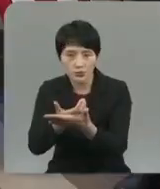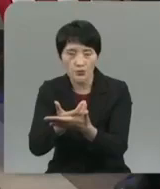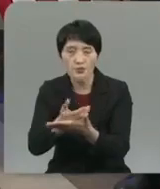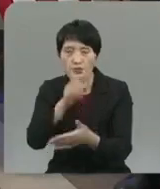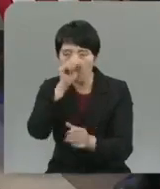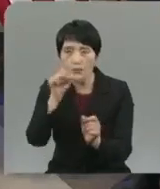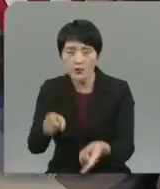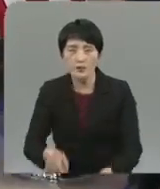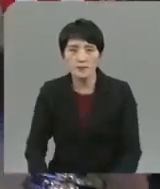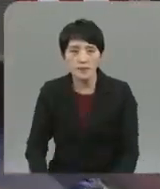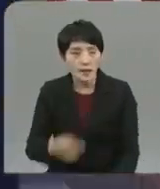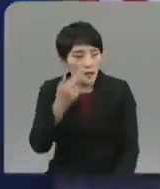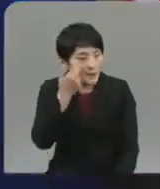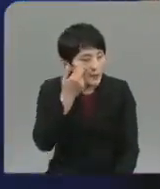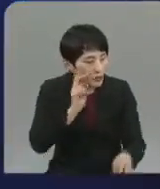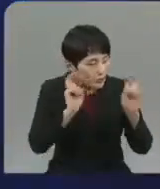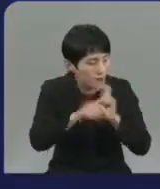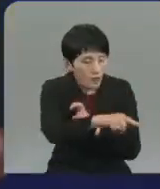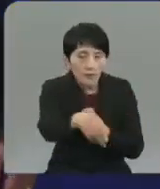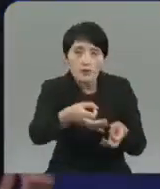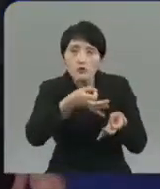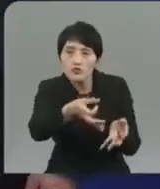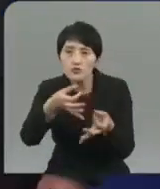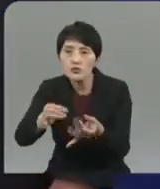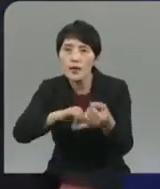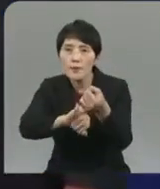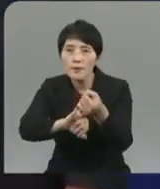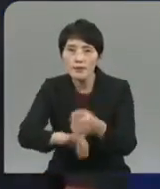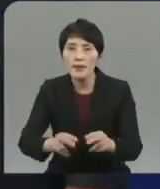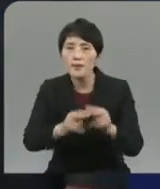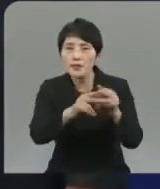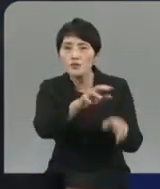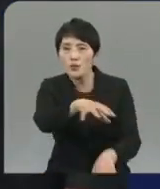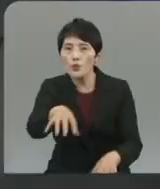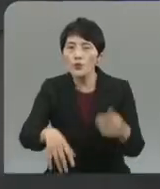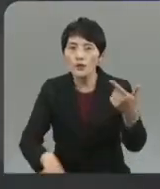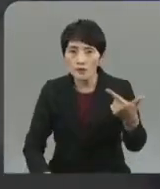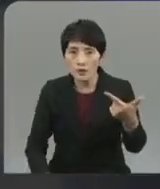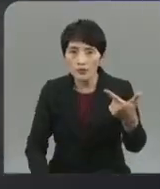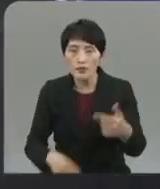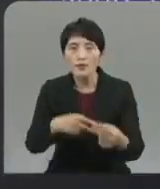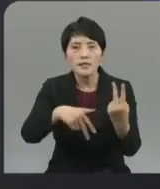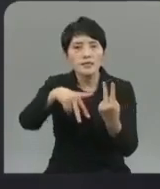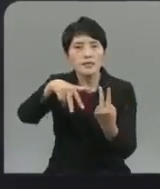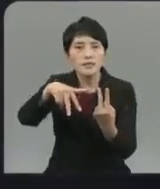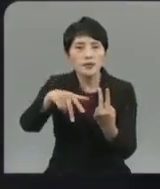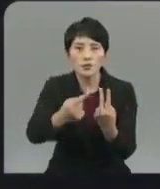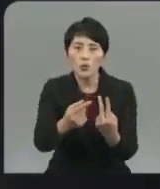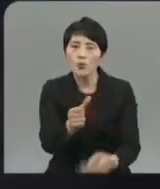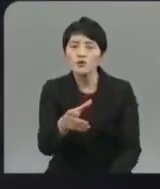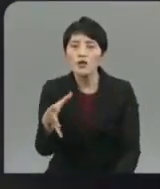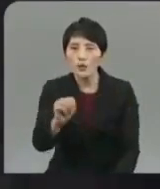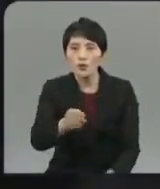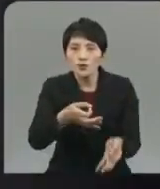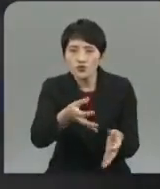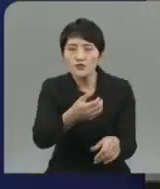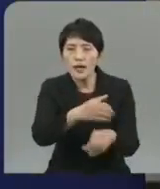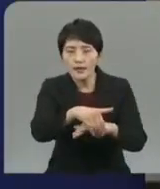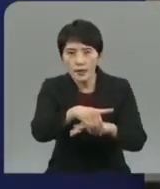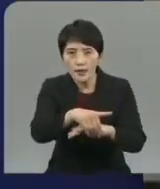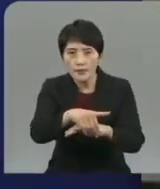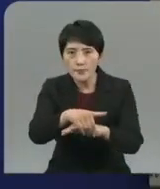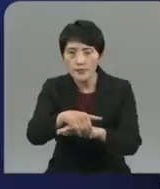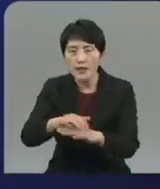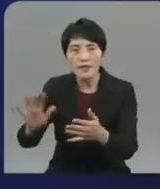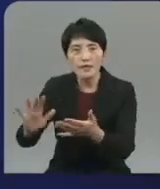たユン大統領は韓国版NASAとなる傘宇宙航空庁の設立を